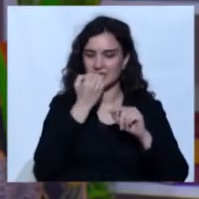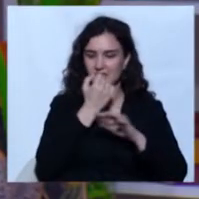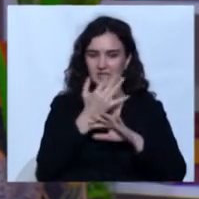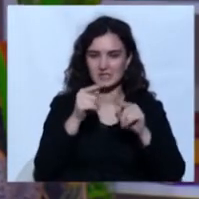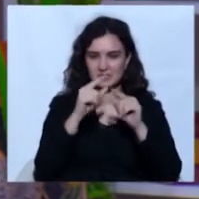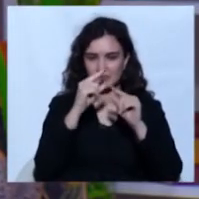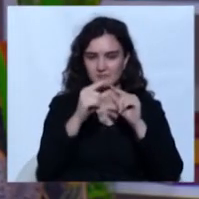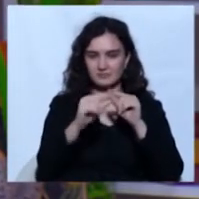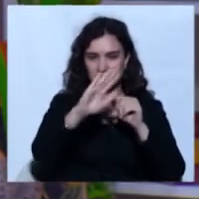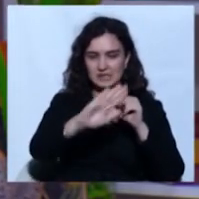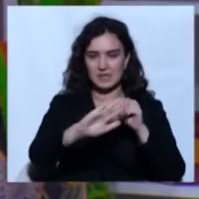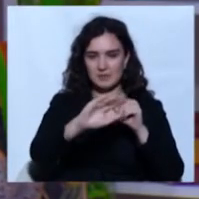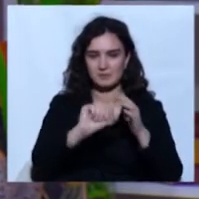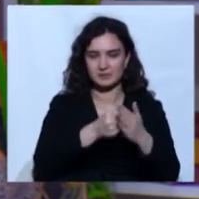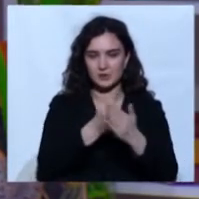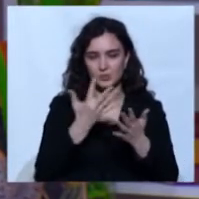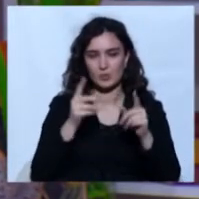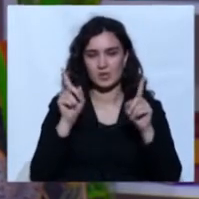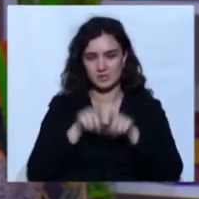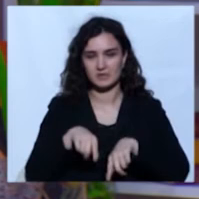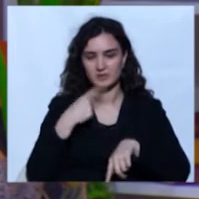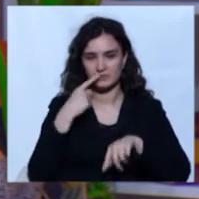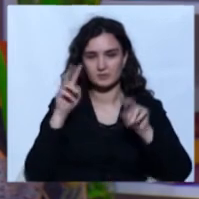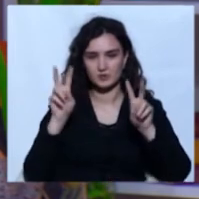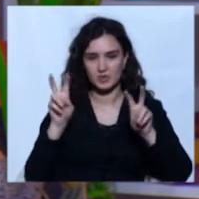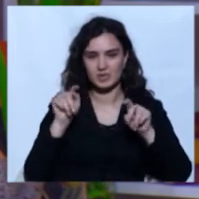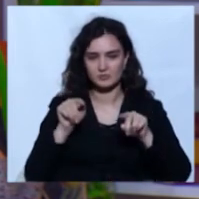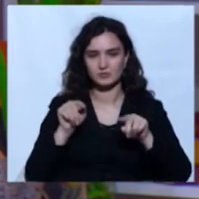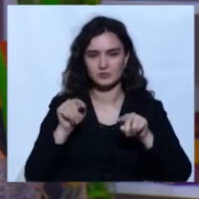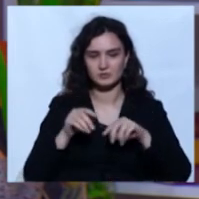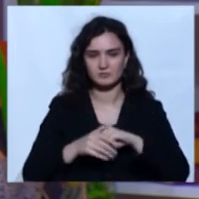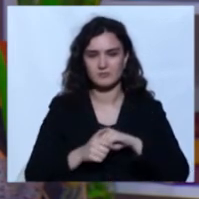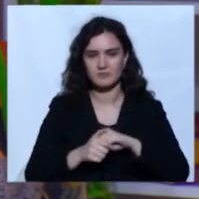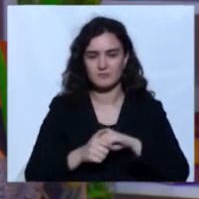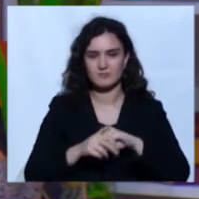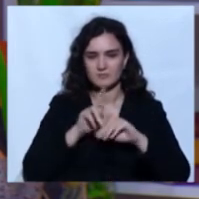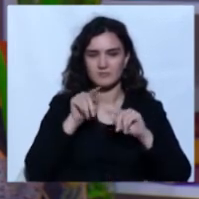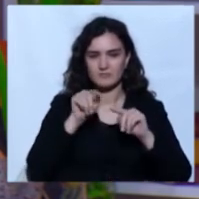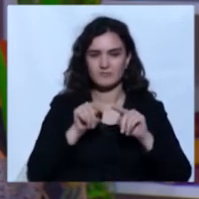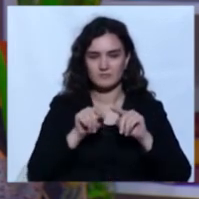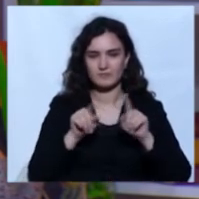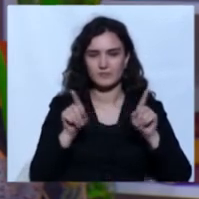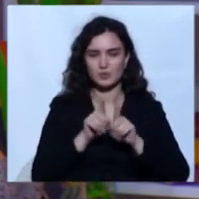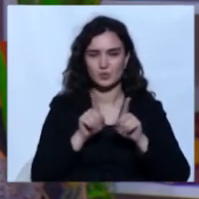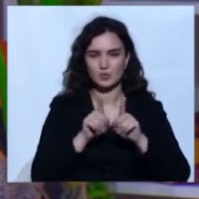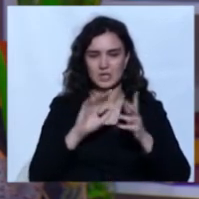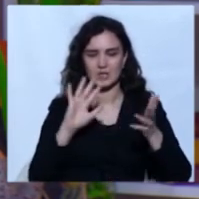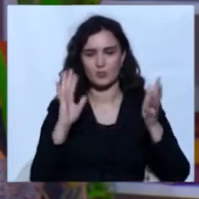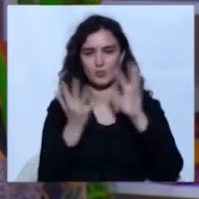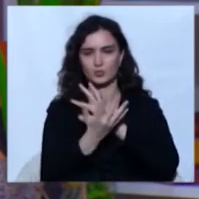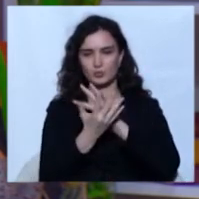ნივთის კედლებამდე, თუ შეიძლება ასე ითქვას, ბჭყალებში კედლები, რა თქმა უნდა, და იქნება ერთგვარი